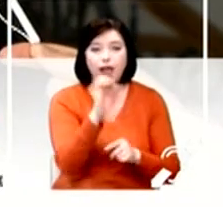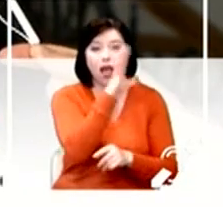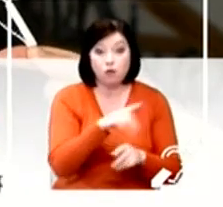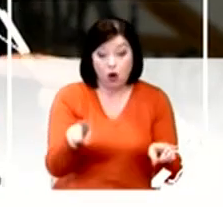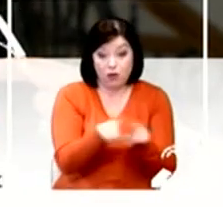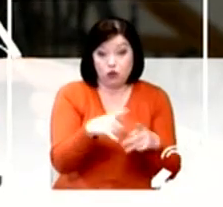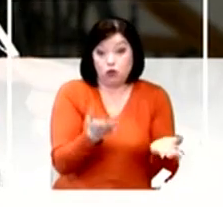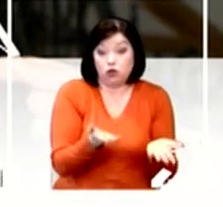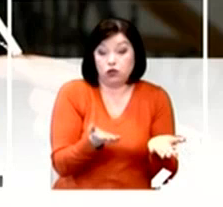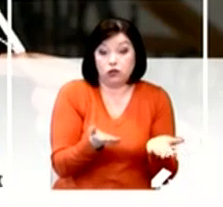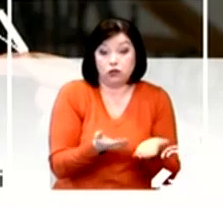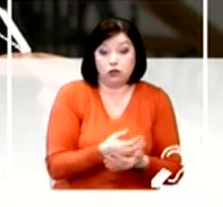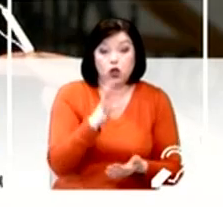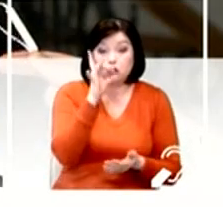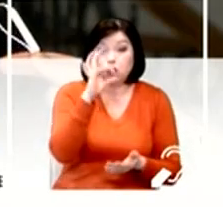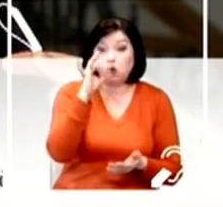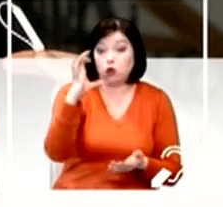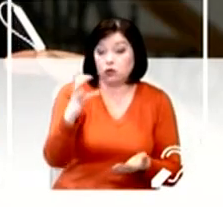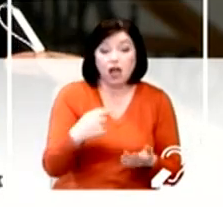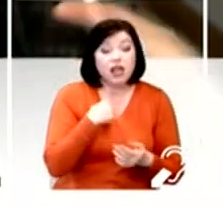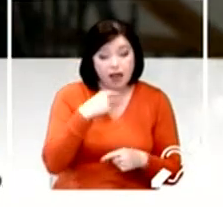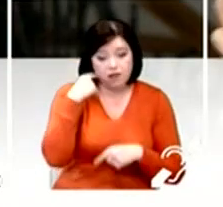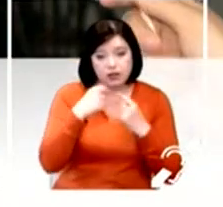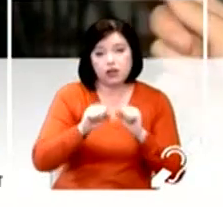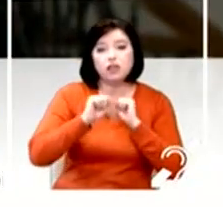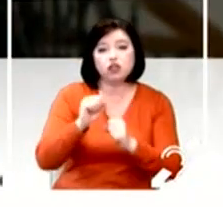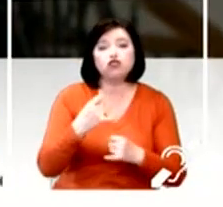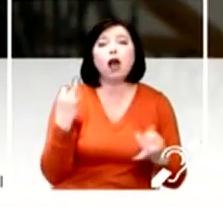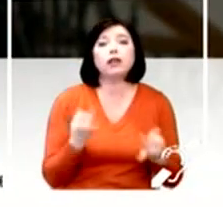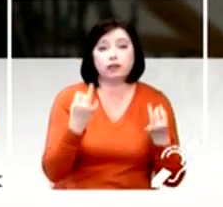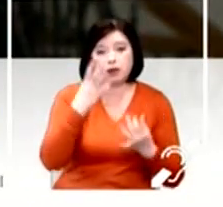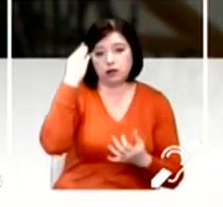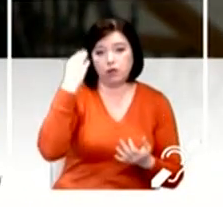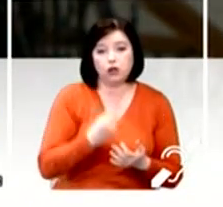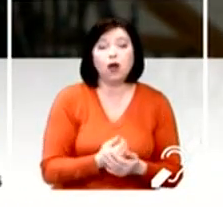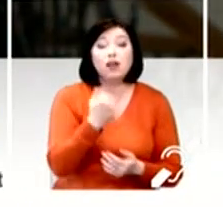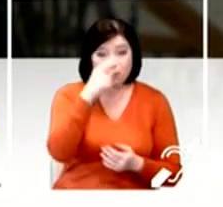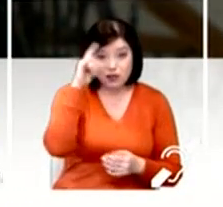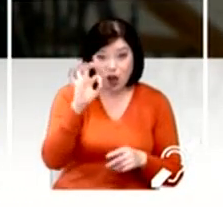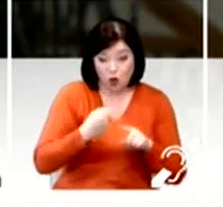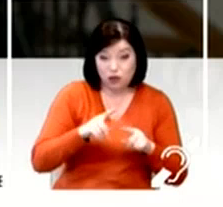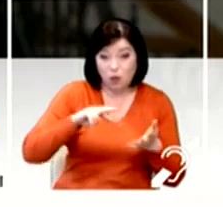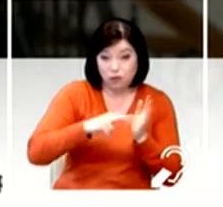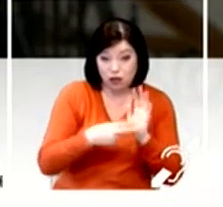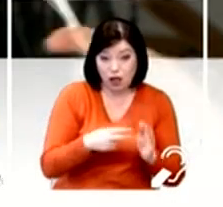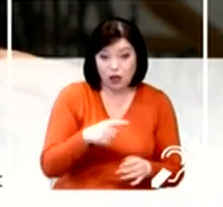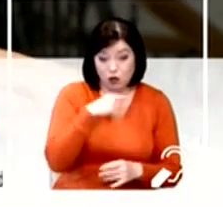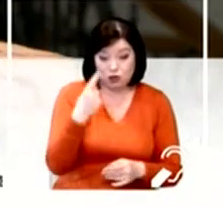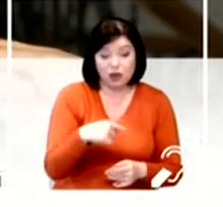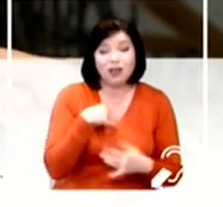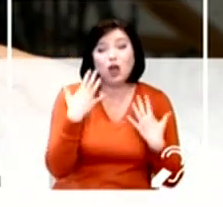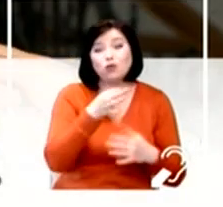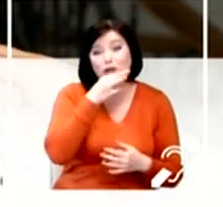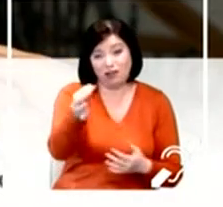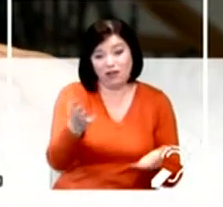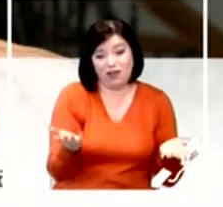și sorosiștii. Eu tot timpul am apărat interesele Republicii Moldova și voi face în continuare. Știați despre acest plan al Moscovei? Am răspuns la această